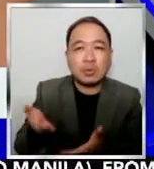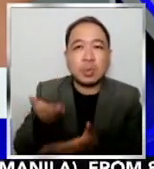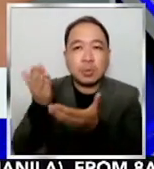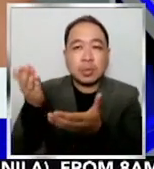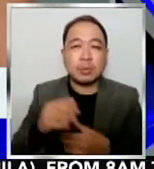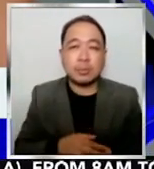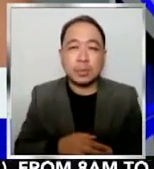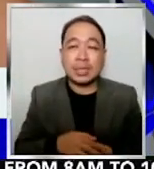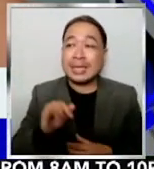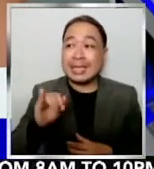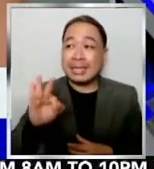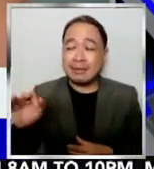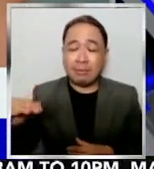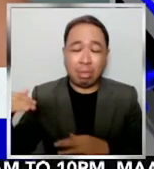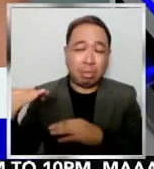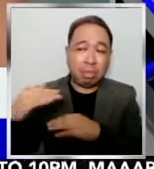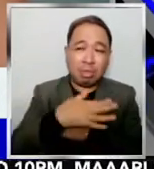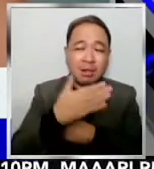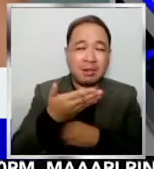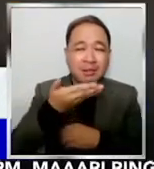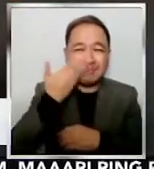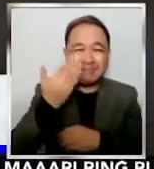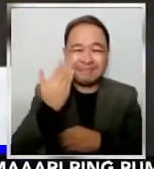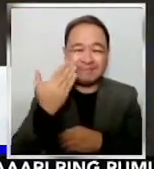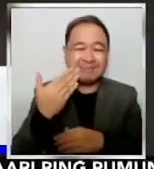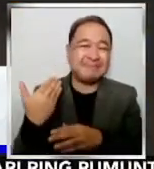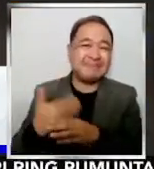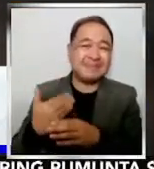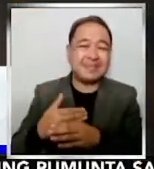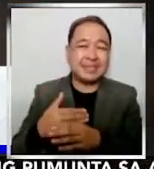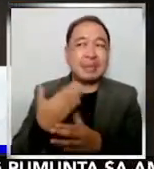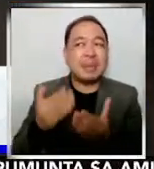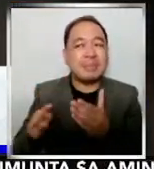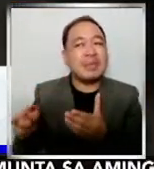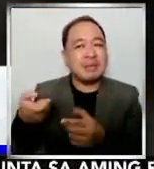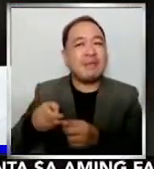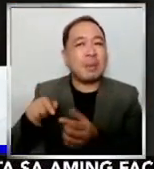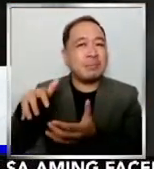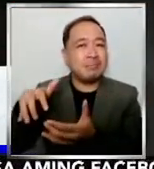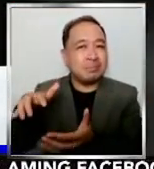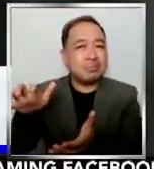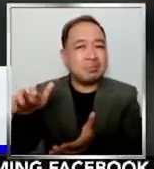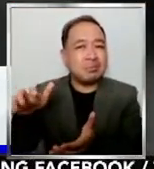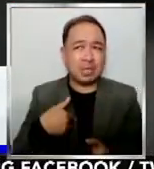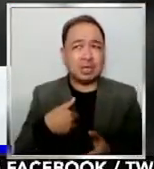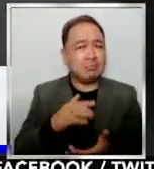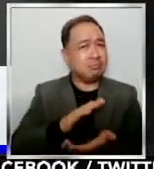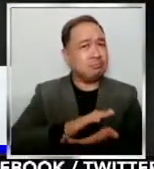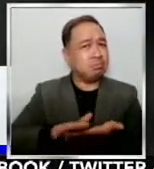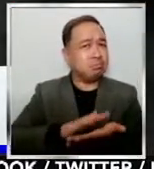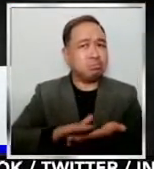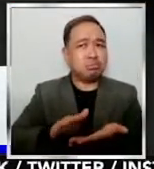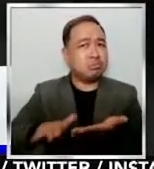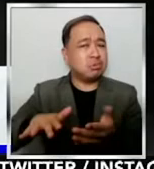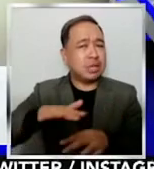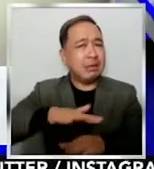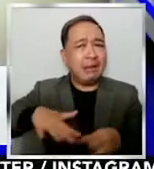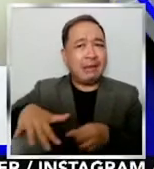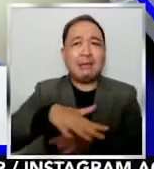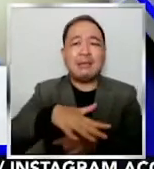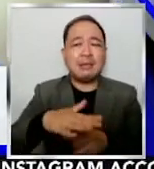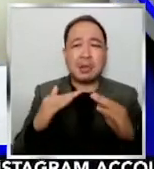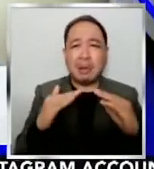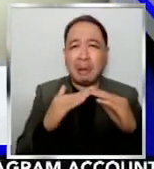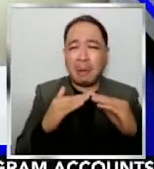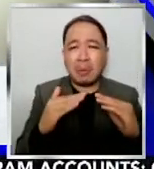siguro ng aso kasi aso naman po talaga sila. Nililinis ko po ng maayos ang lugar ko at ang area ko. Yung pupo sa mga pupo